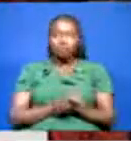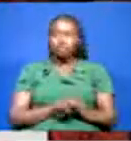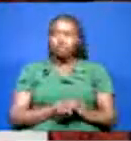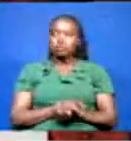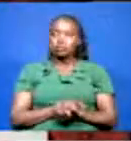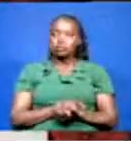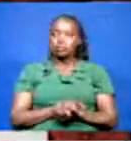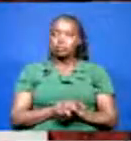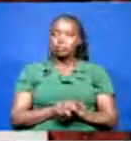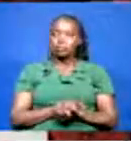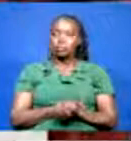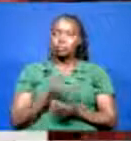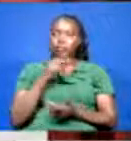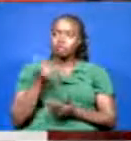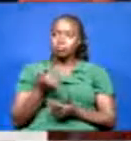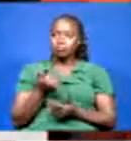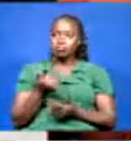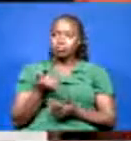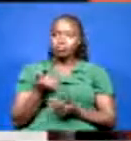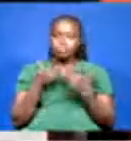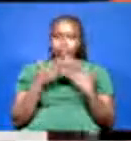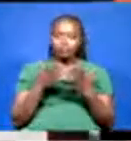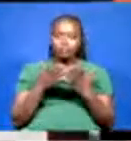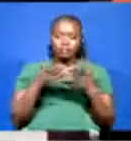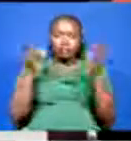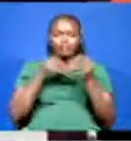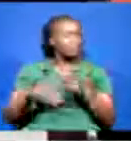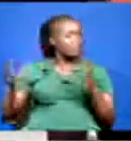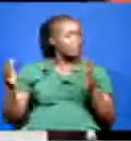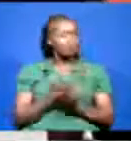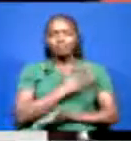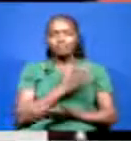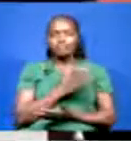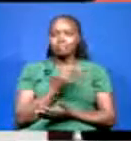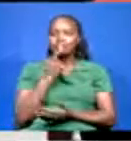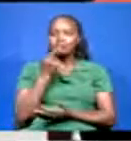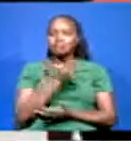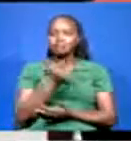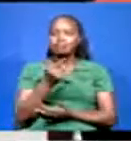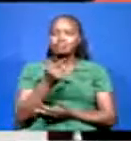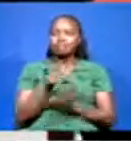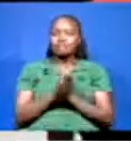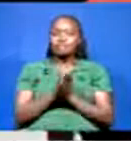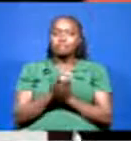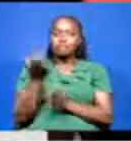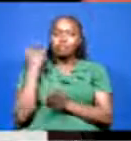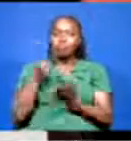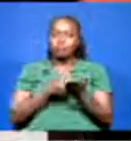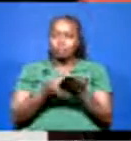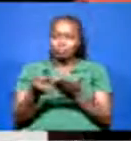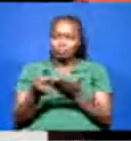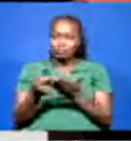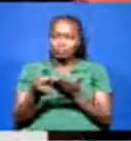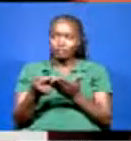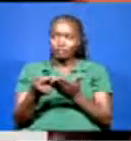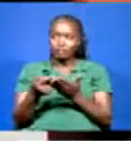Mimi mwenye anasema hakuna huyo shetani ashindwe. Mimi nataka kuhakikishia madawa ilitoka last week na health workers wako kwa